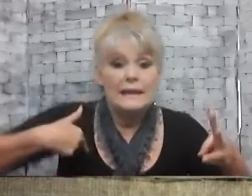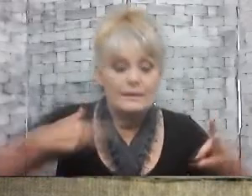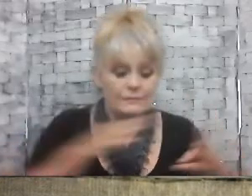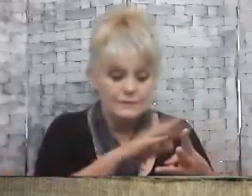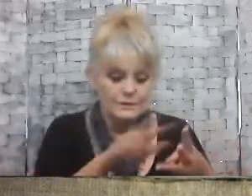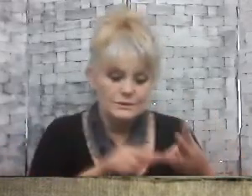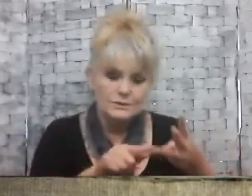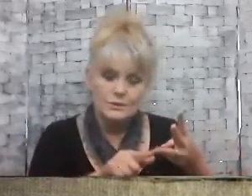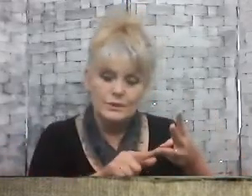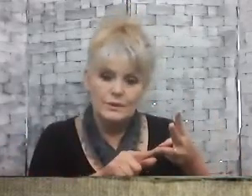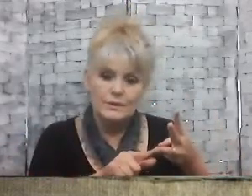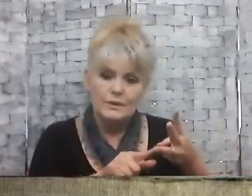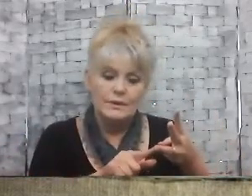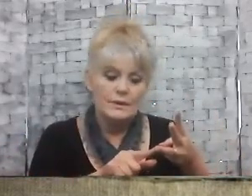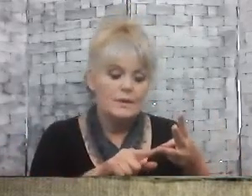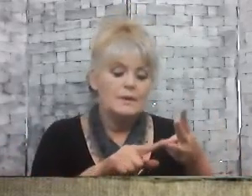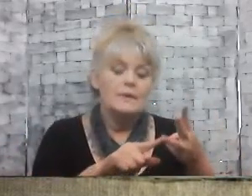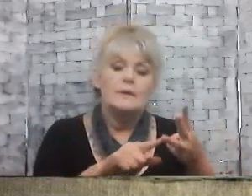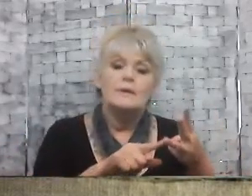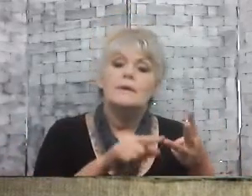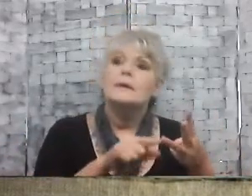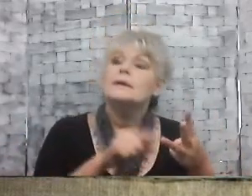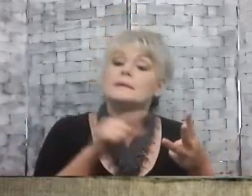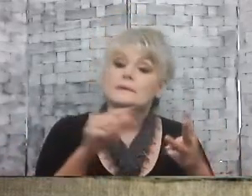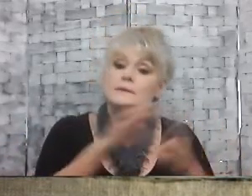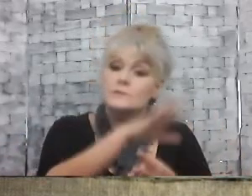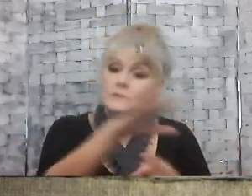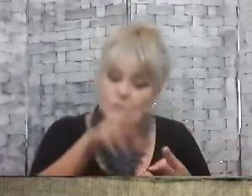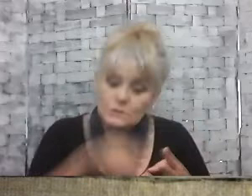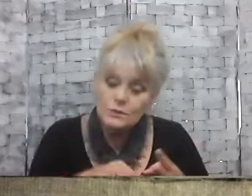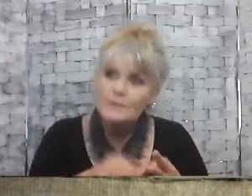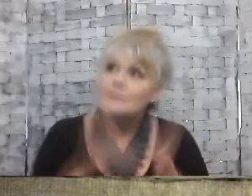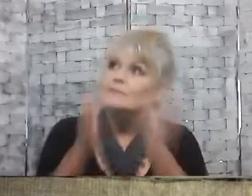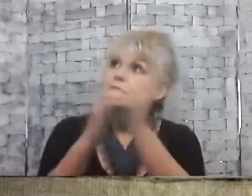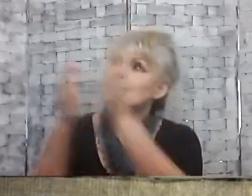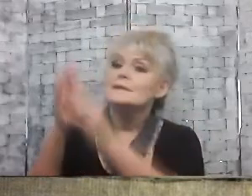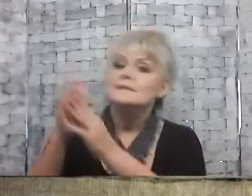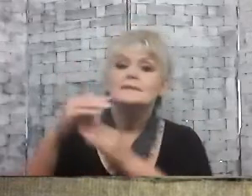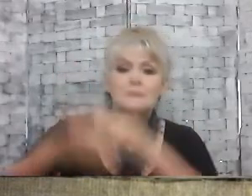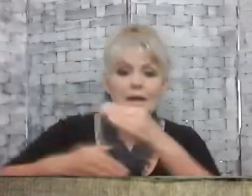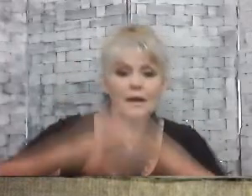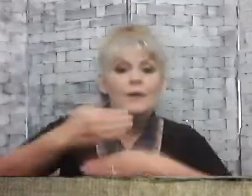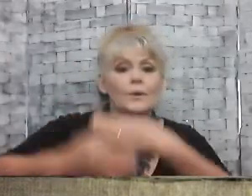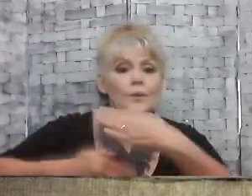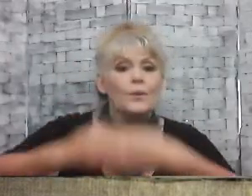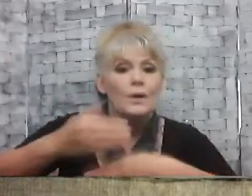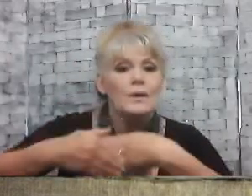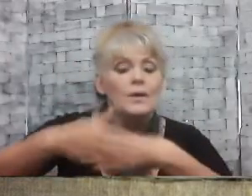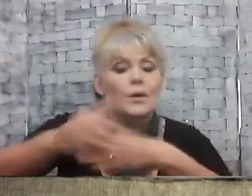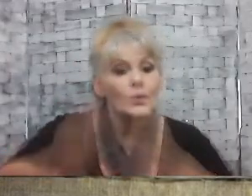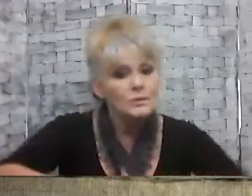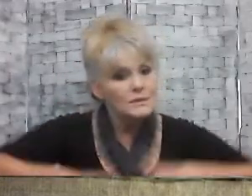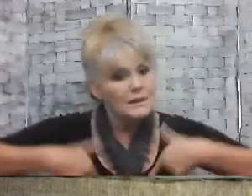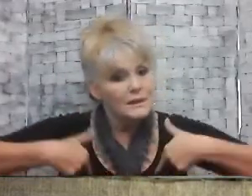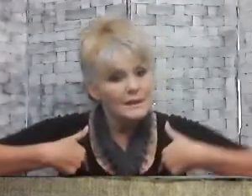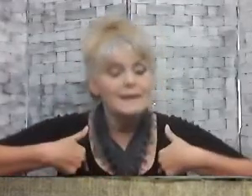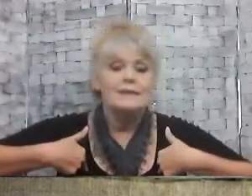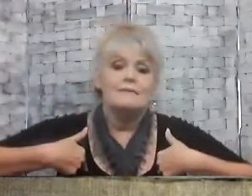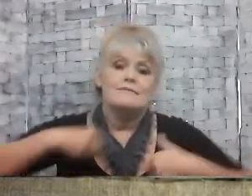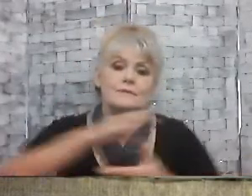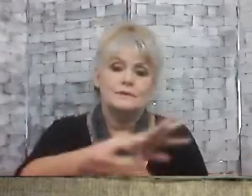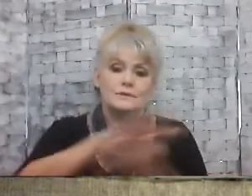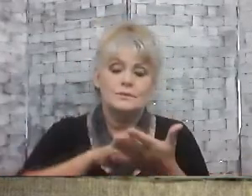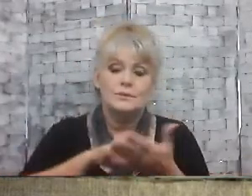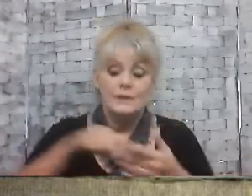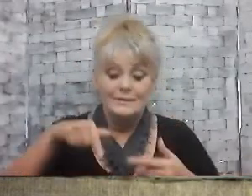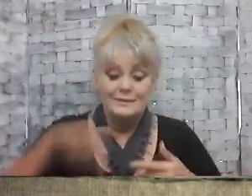Want hierdie story is nog aan die gang. Ons het nou net gesê, Jesus het nog nie teruggekom nie. Die story van Jesus is nog aan die gang en ek en jy leef